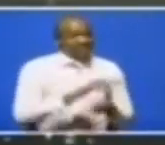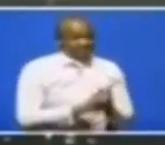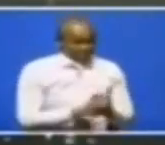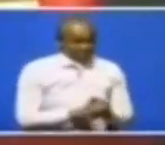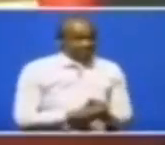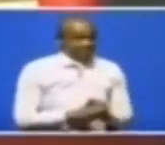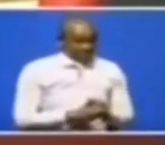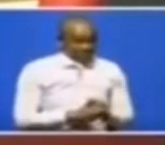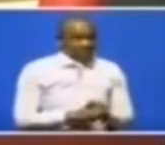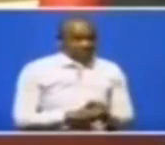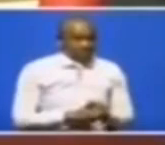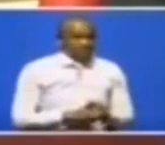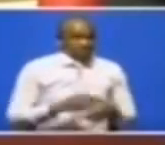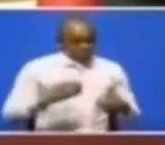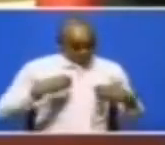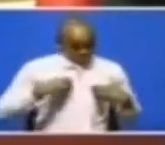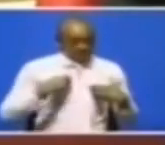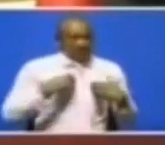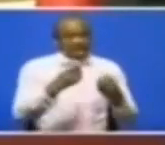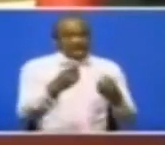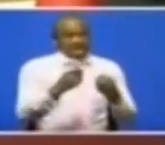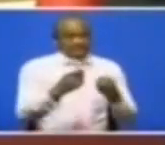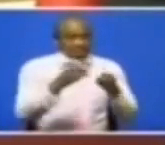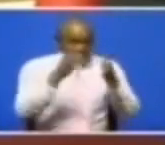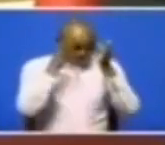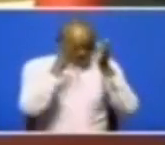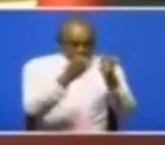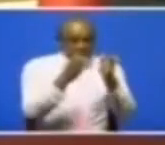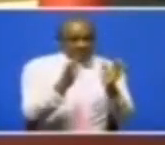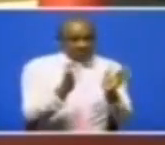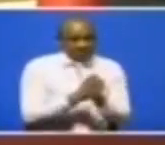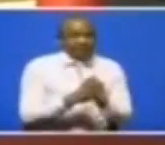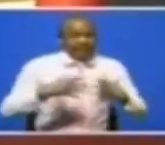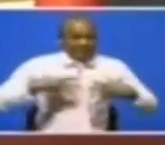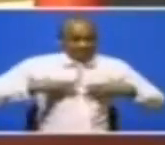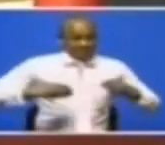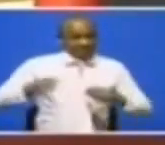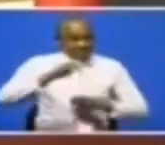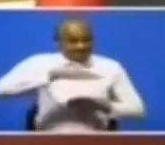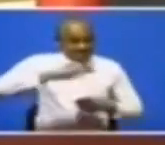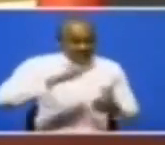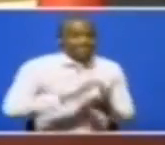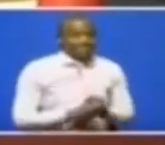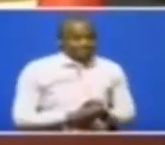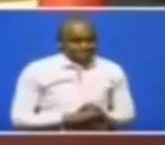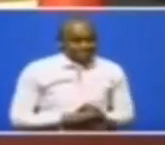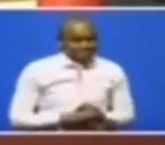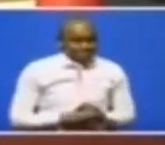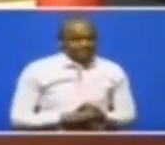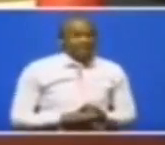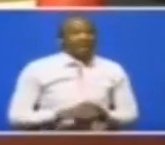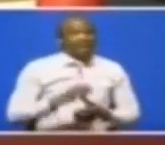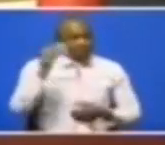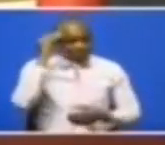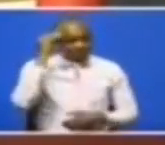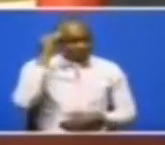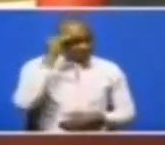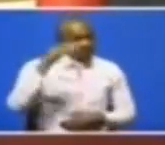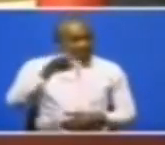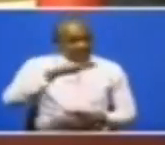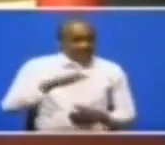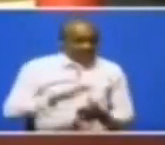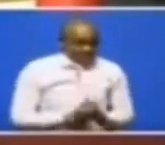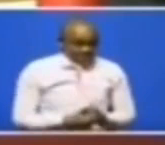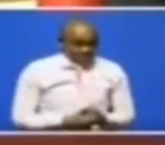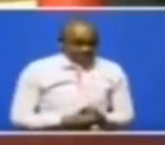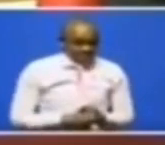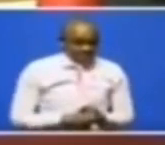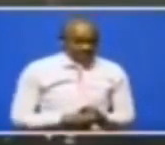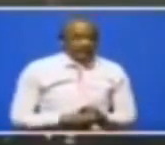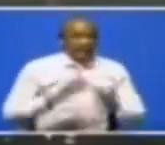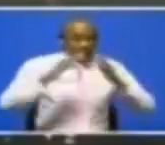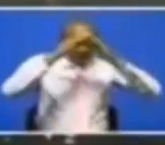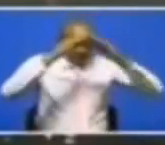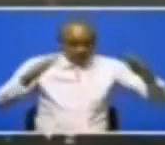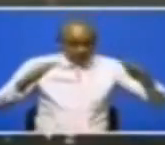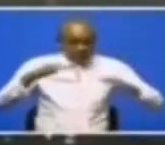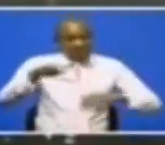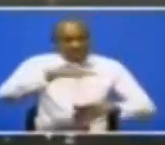ambazo zimeelekezwa upande wa afya, masomo,